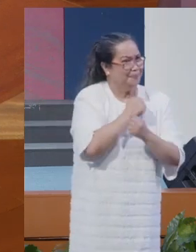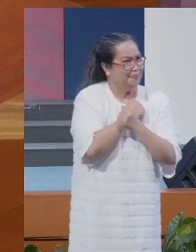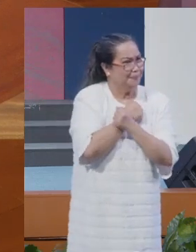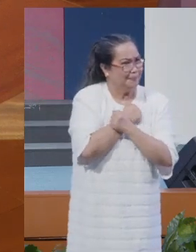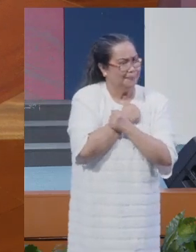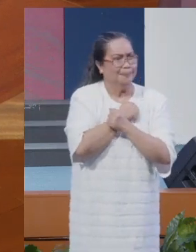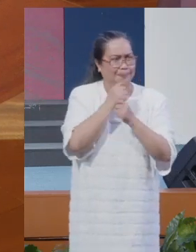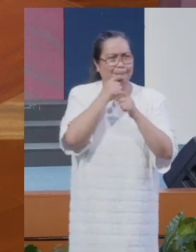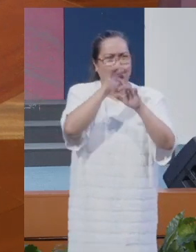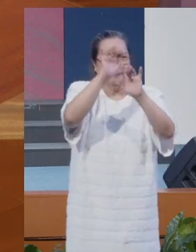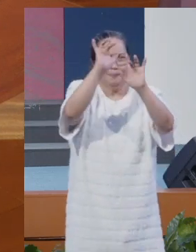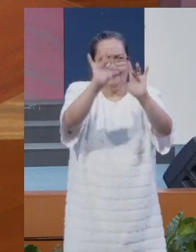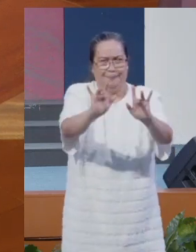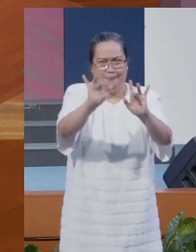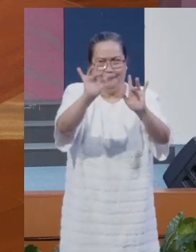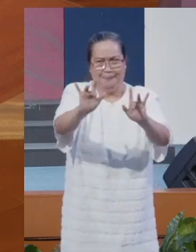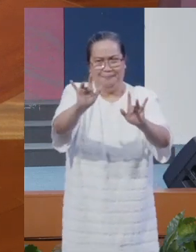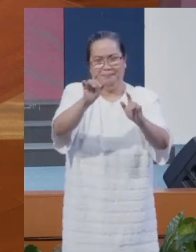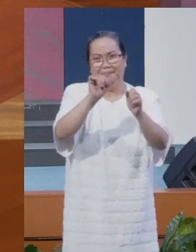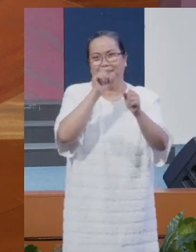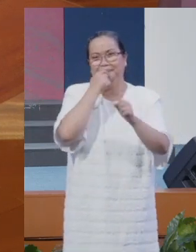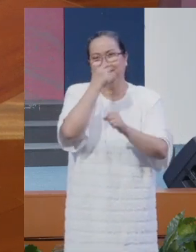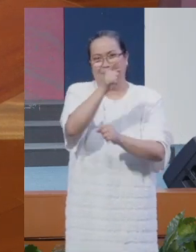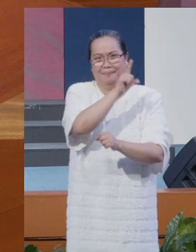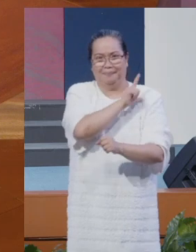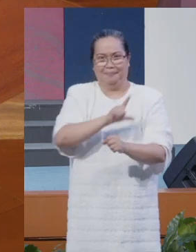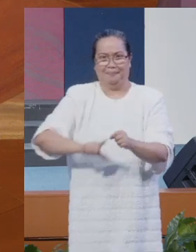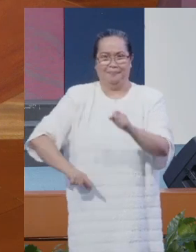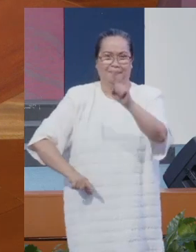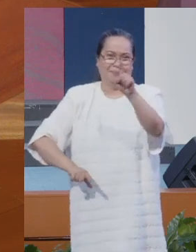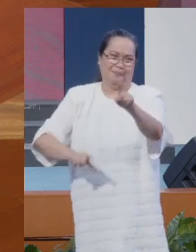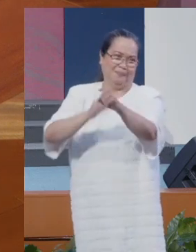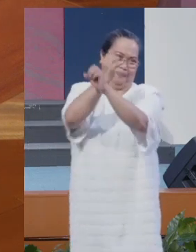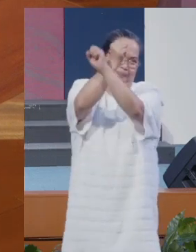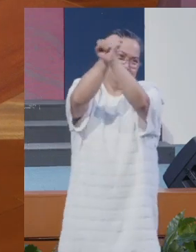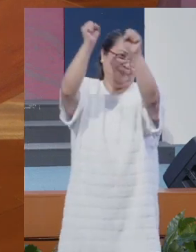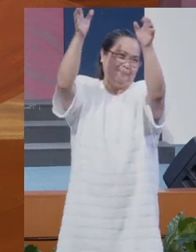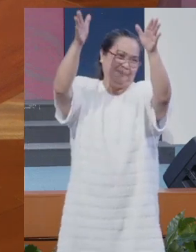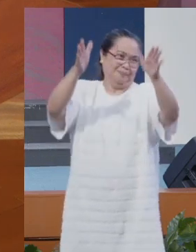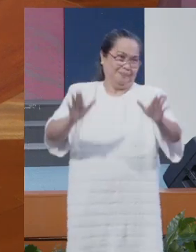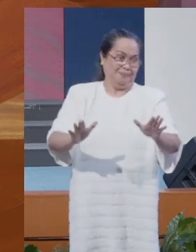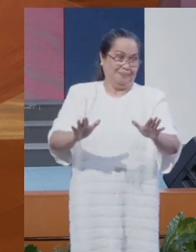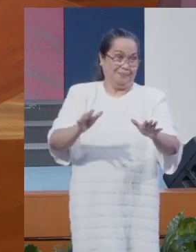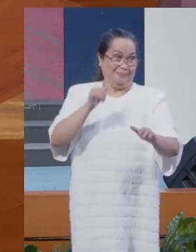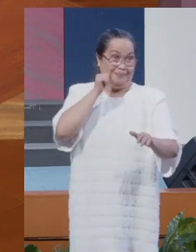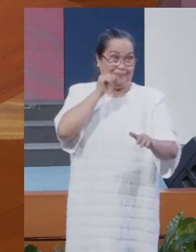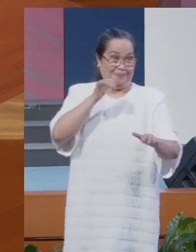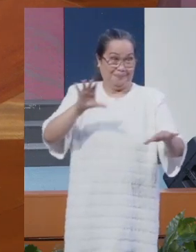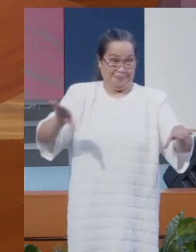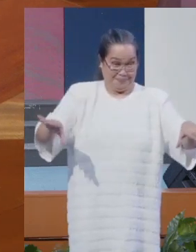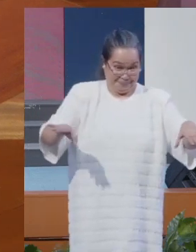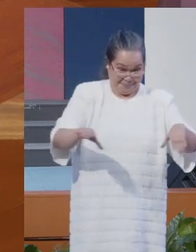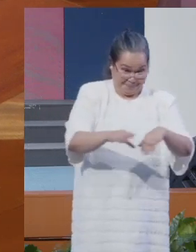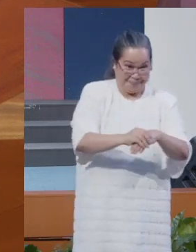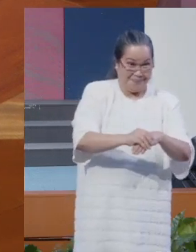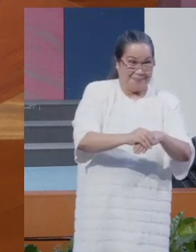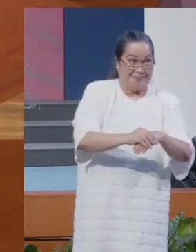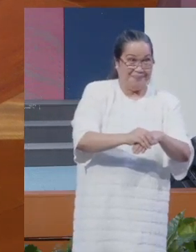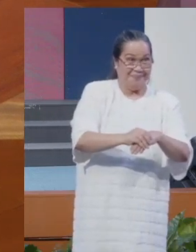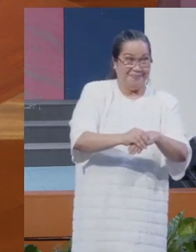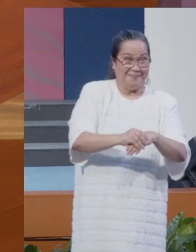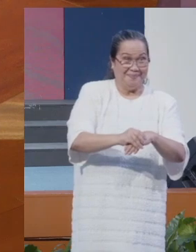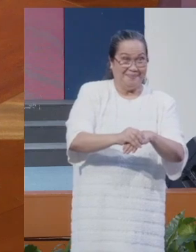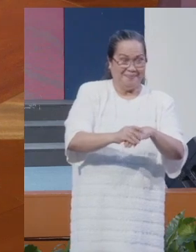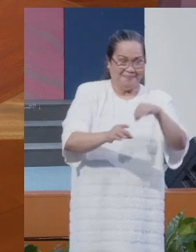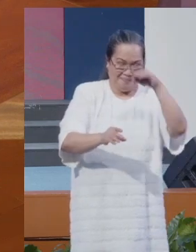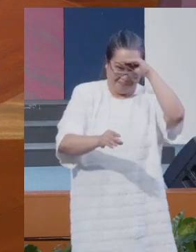will have compassion on you, says the Lord, your Redeemer." So yung image ng bridegroom, kilalang kilala ng mga